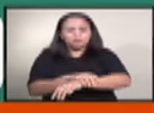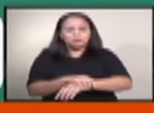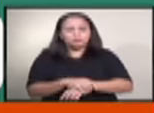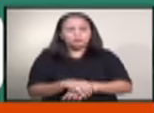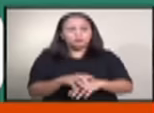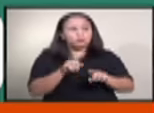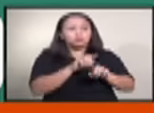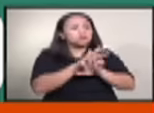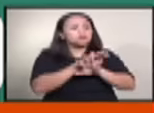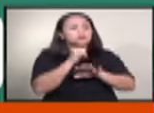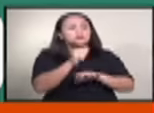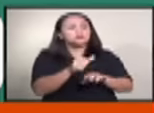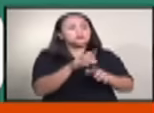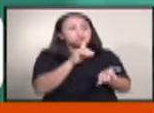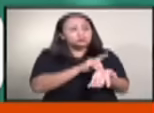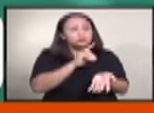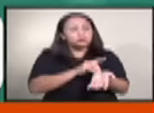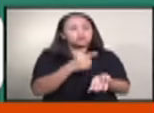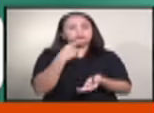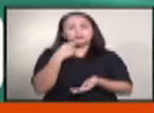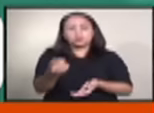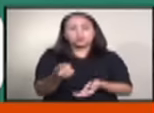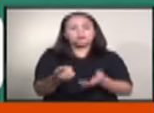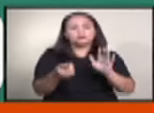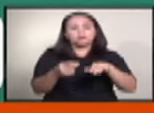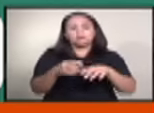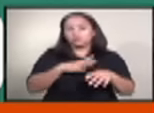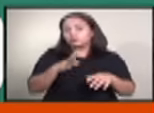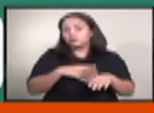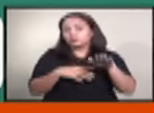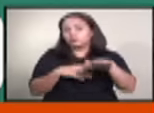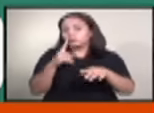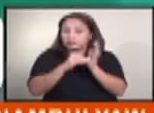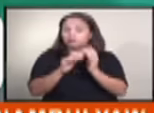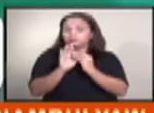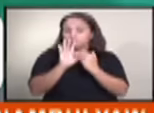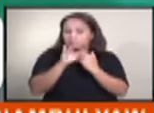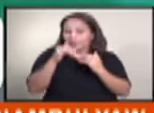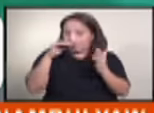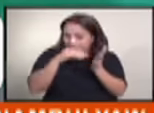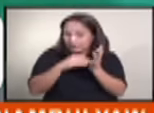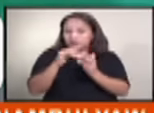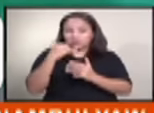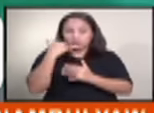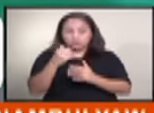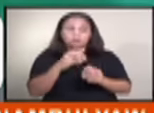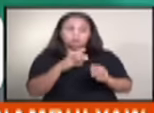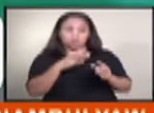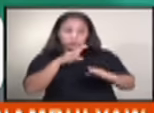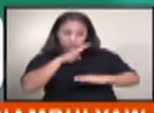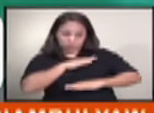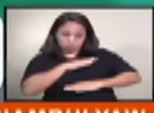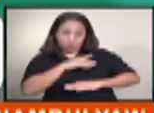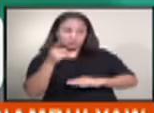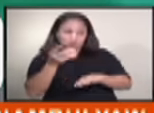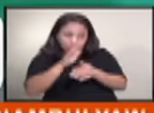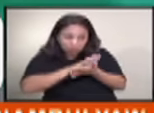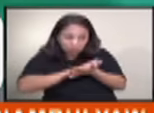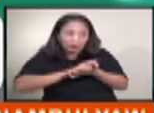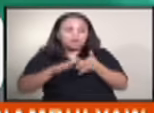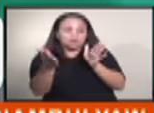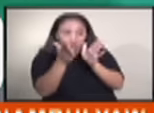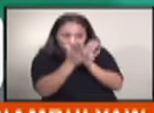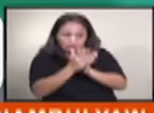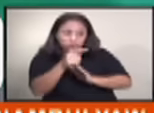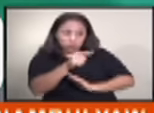kayo, doktor, para sabihin yung okay na yung anak ko dat binabalik yun sa pedya. Okay, satisfied na ho ba kayo doon sa maayos na